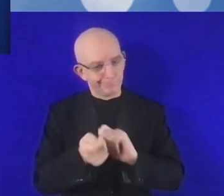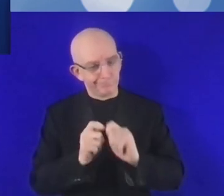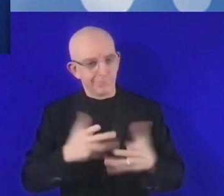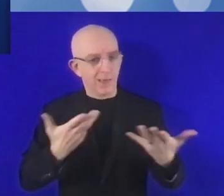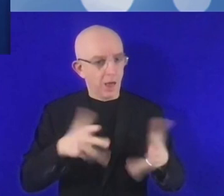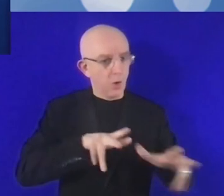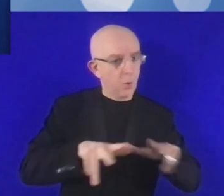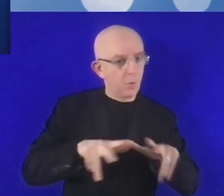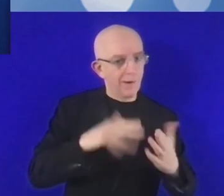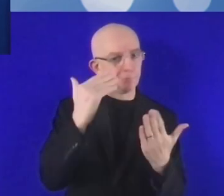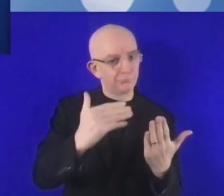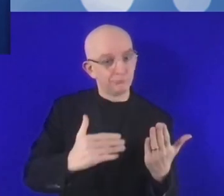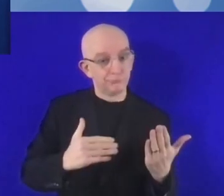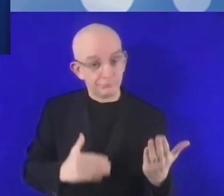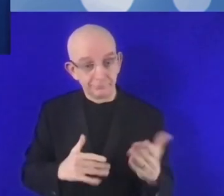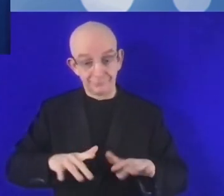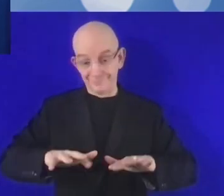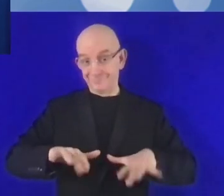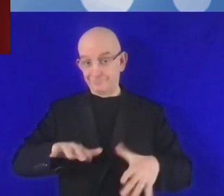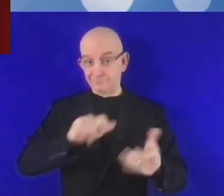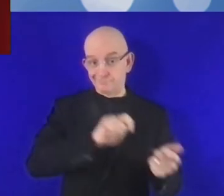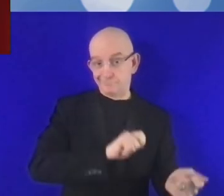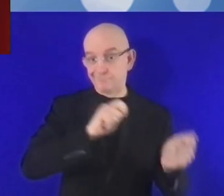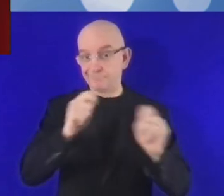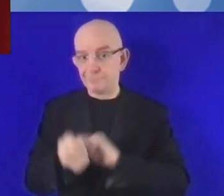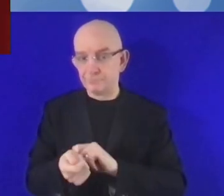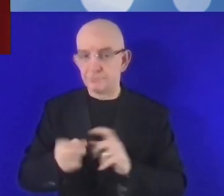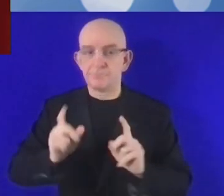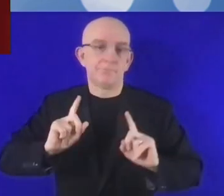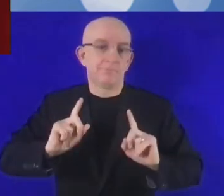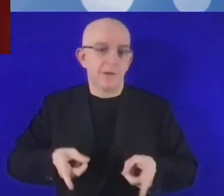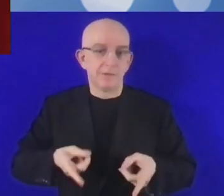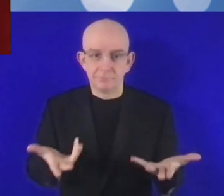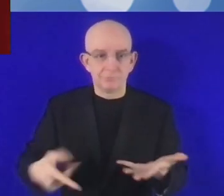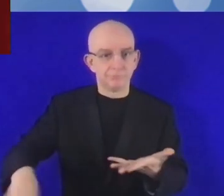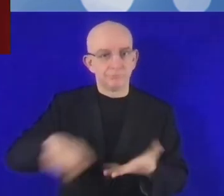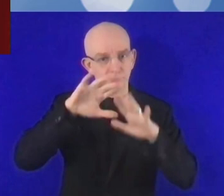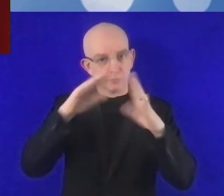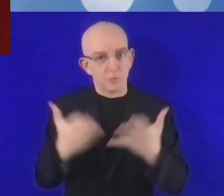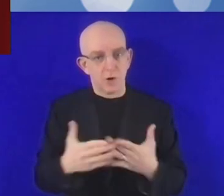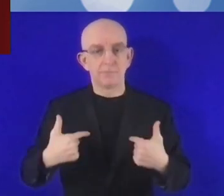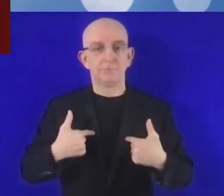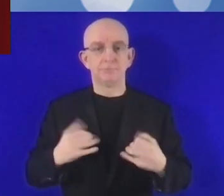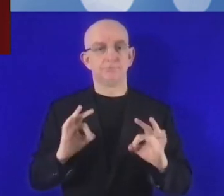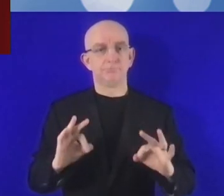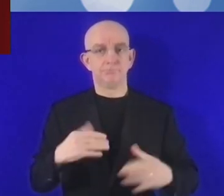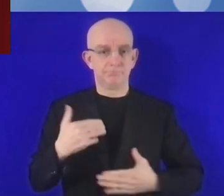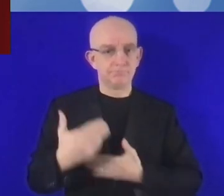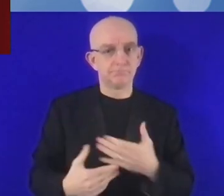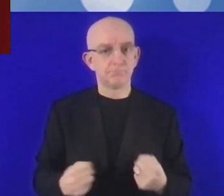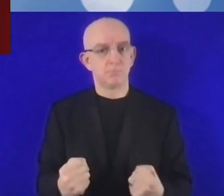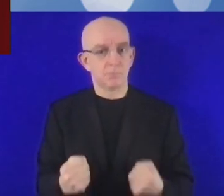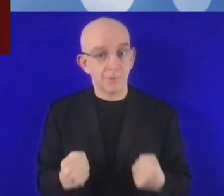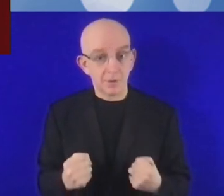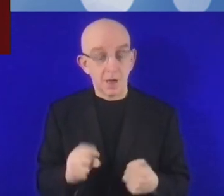это пространство. Цифровая трансформация необходима для нашего глобального благополучия. Но все